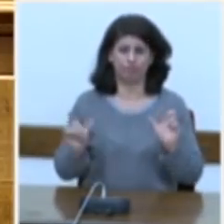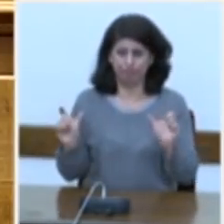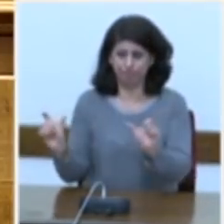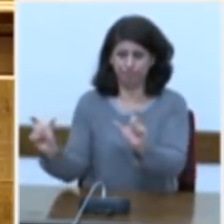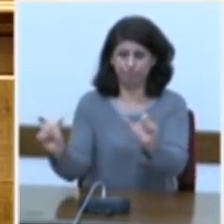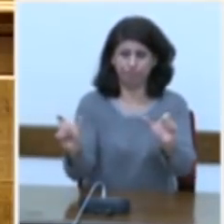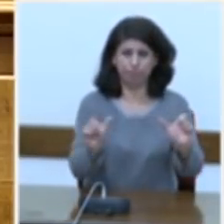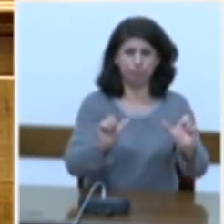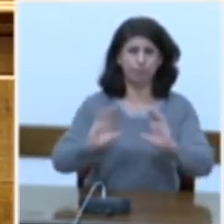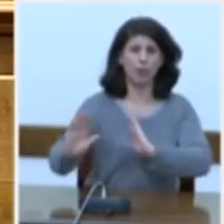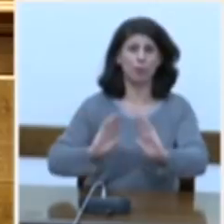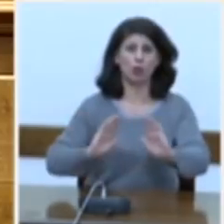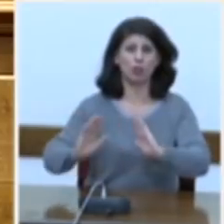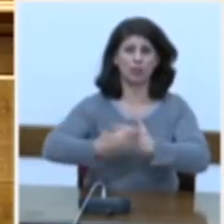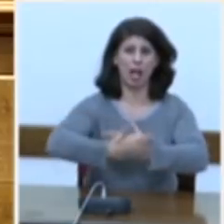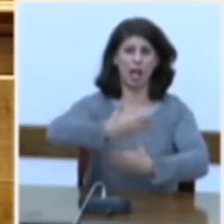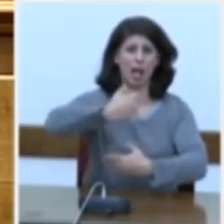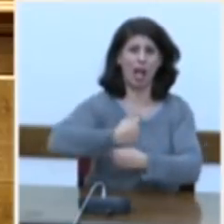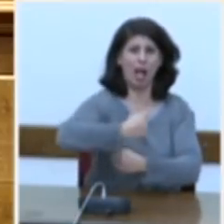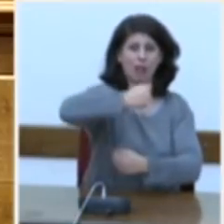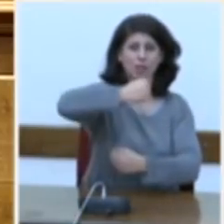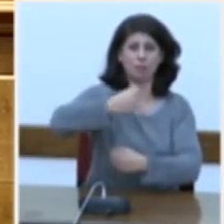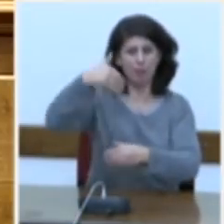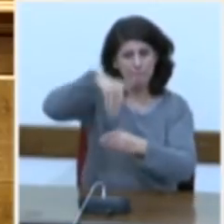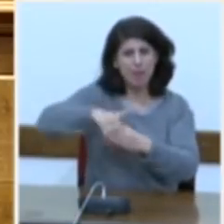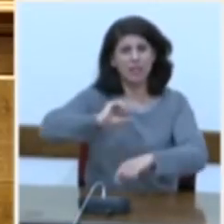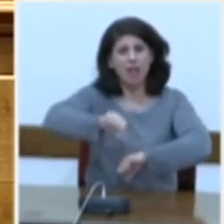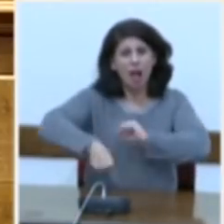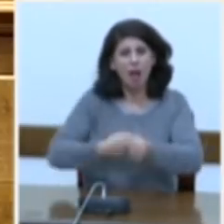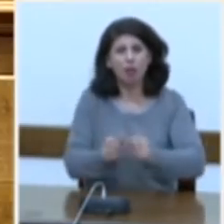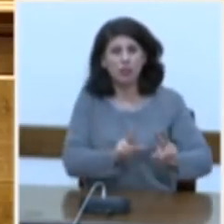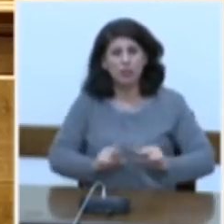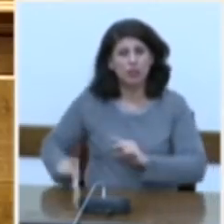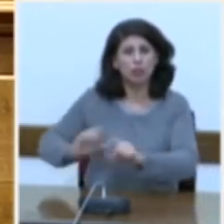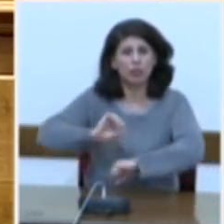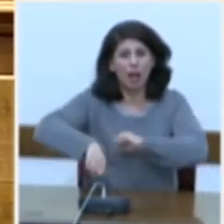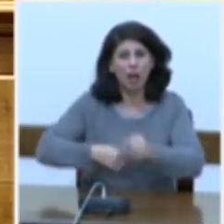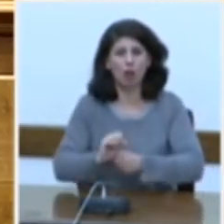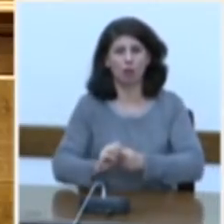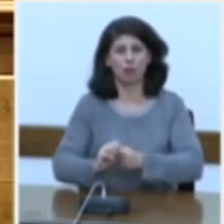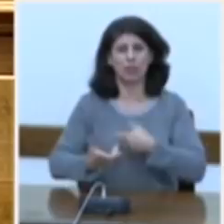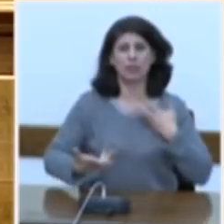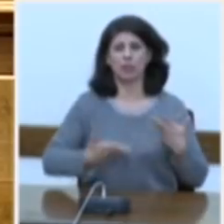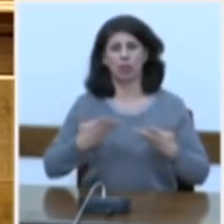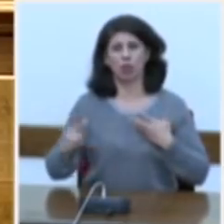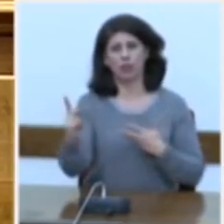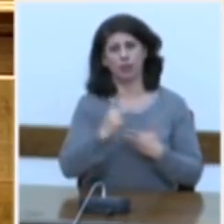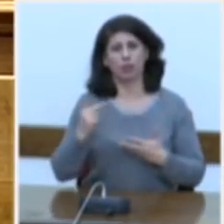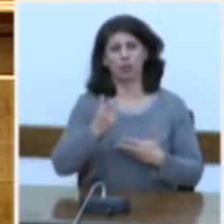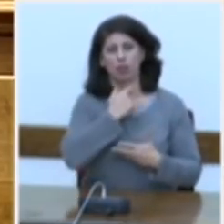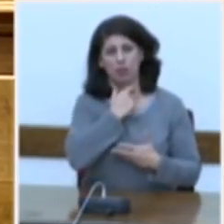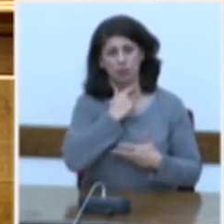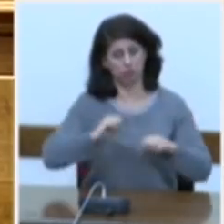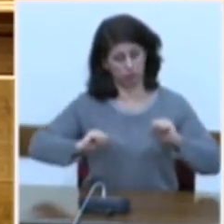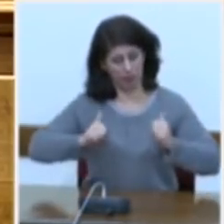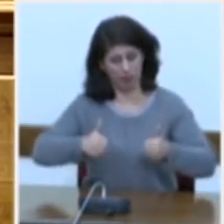προστασίας χτίζεται μέσα στον αγώνα, το συλλογικό αγώνα για τις σύγχρονες κοινωνικές ανάγκες. Με